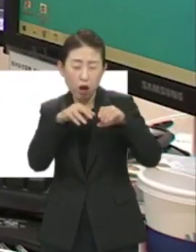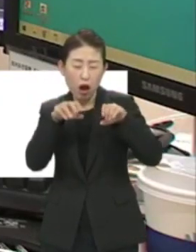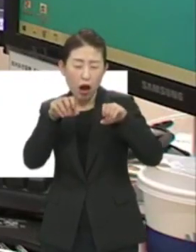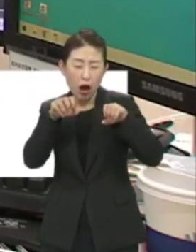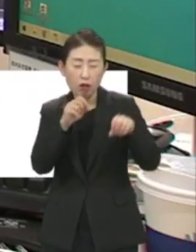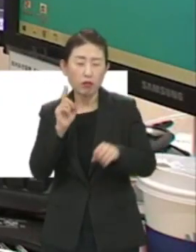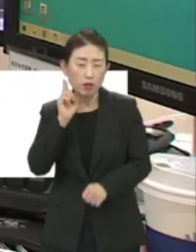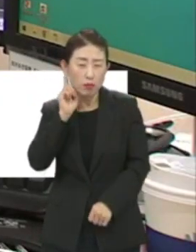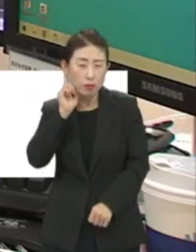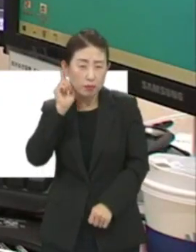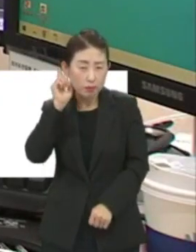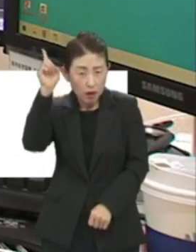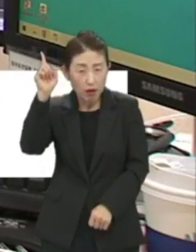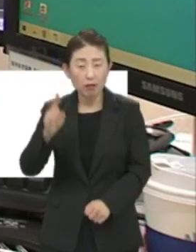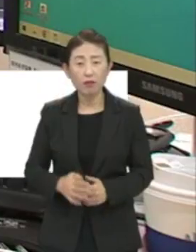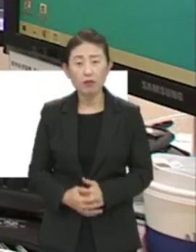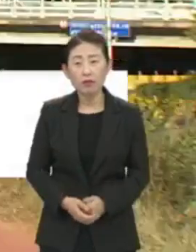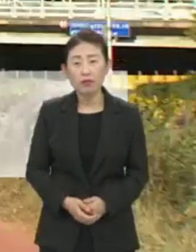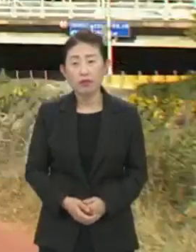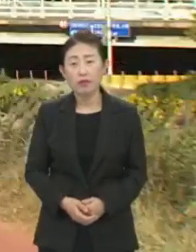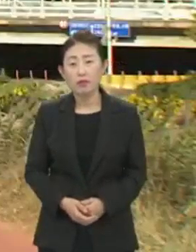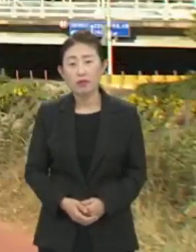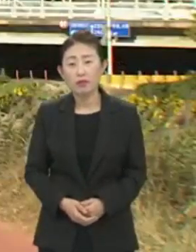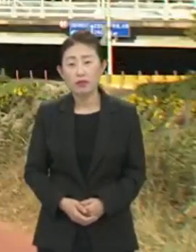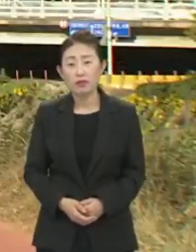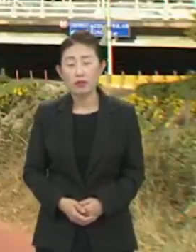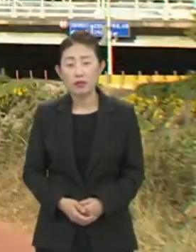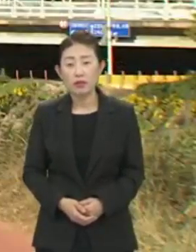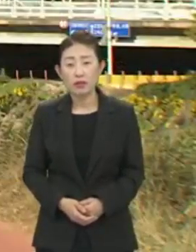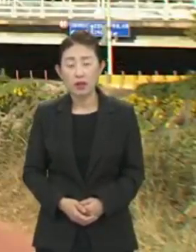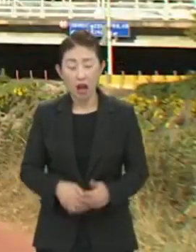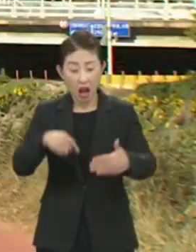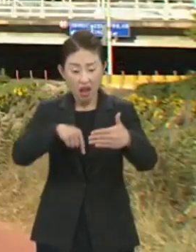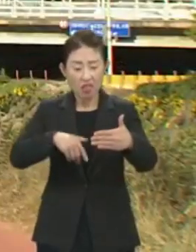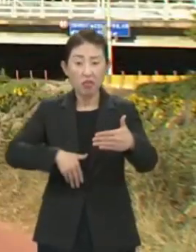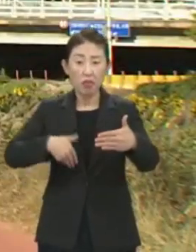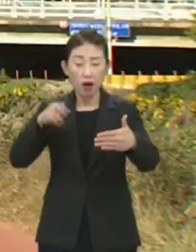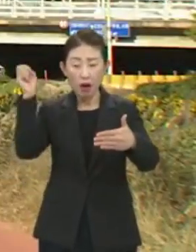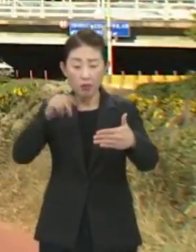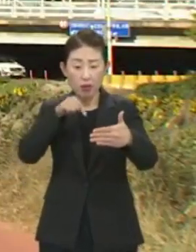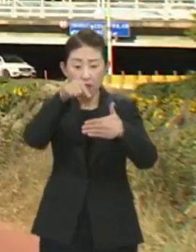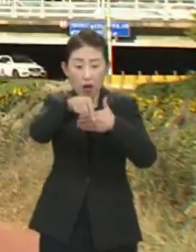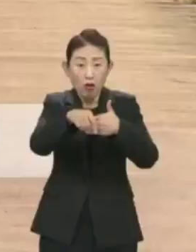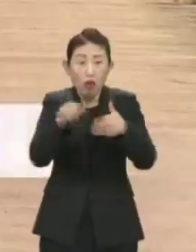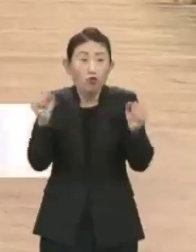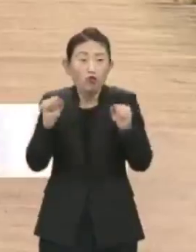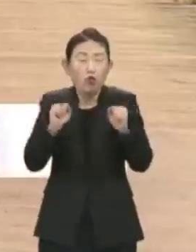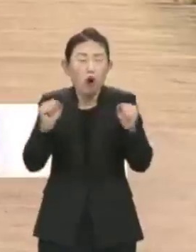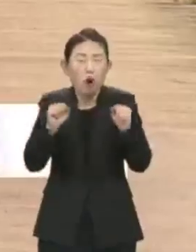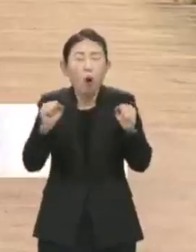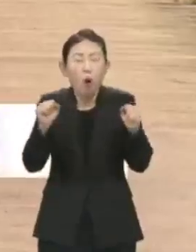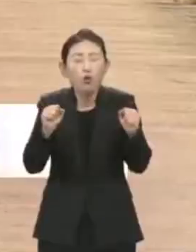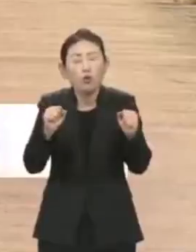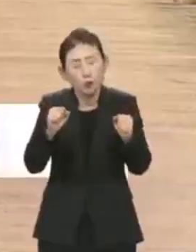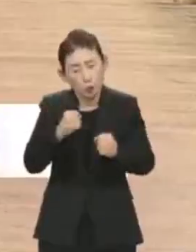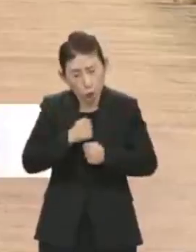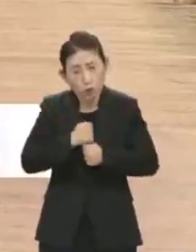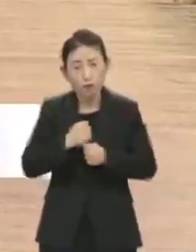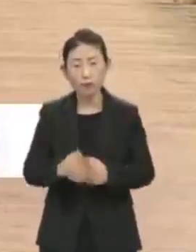상승해서 혈압이 올라갈 수 있습니다. 따뜻한 실내에 있다가 추운 바깥으로 나갈 때 더욱 신경 써야